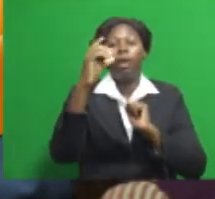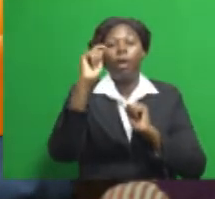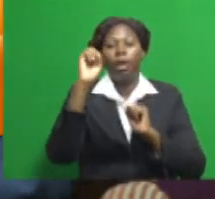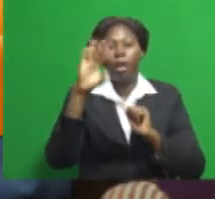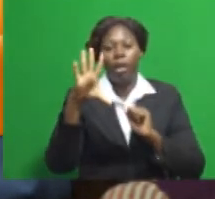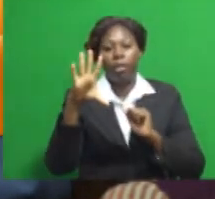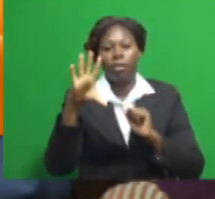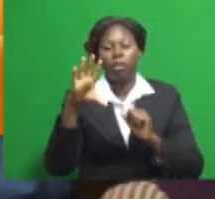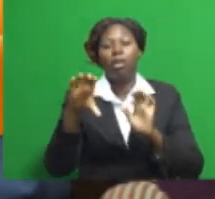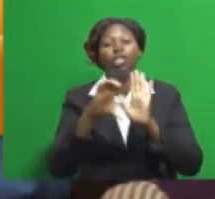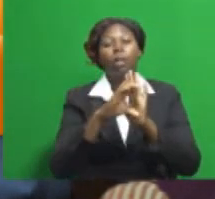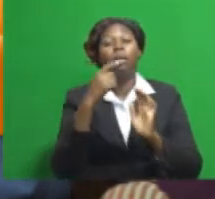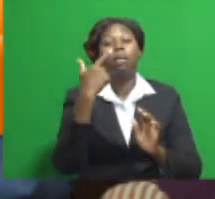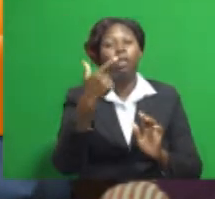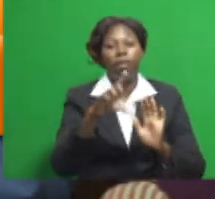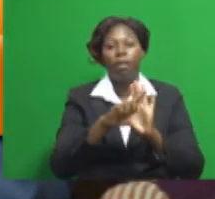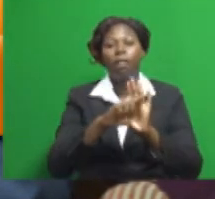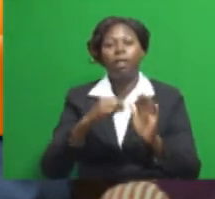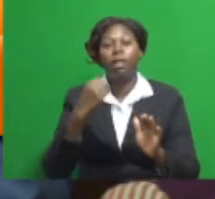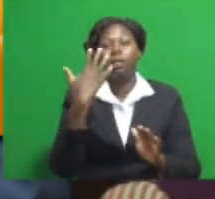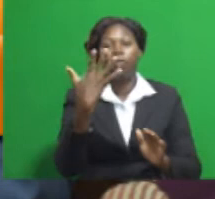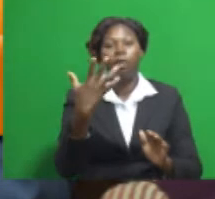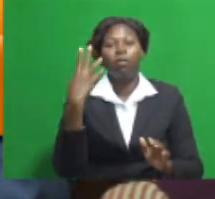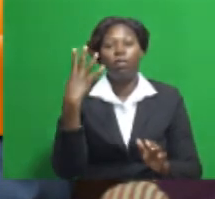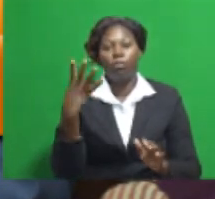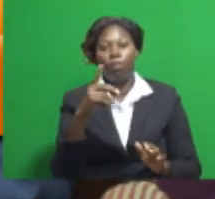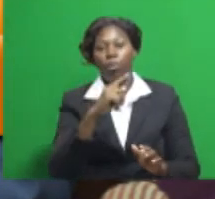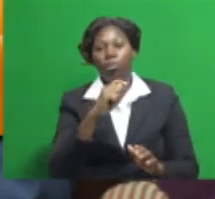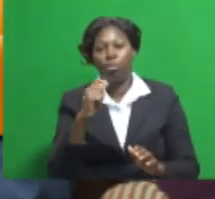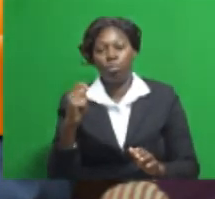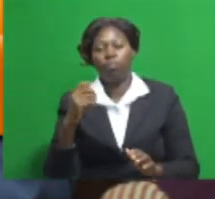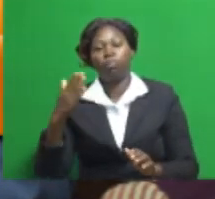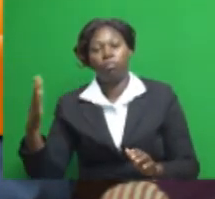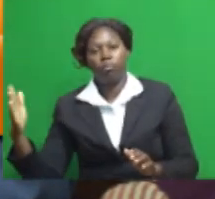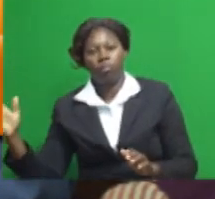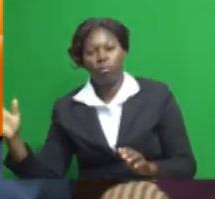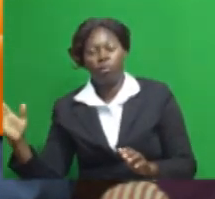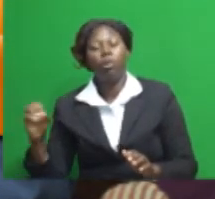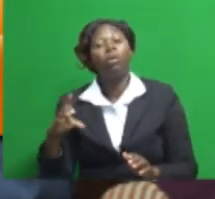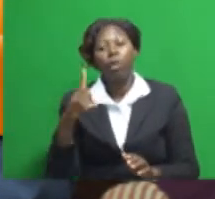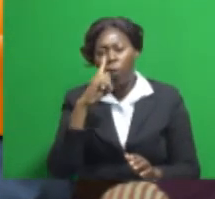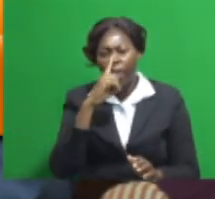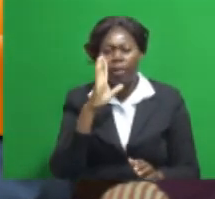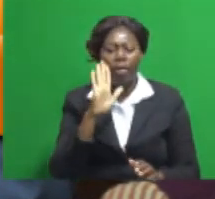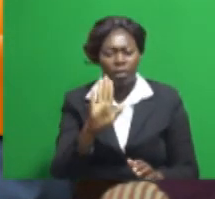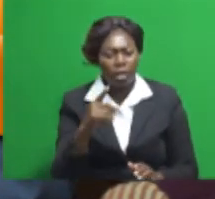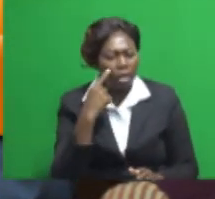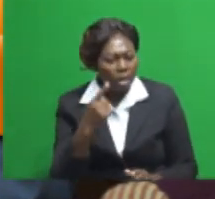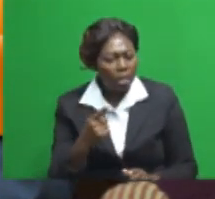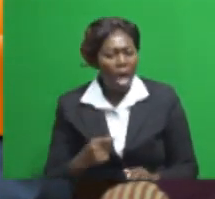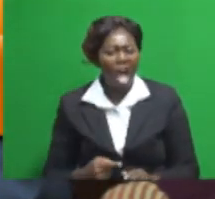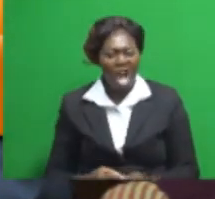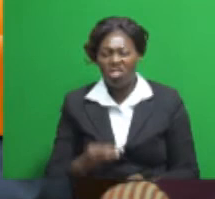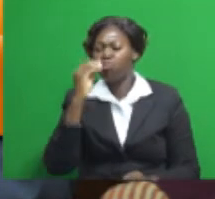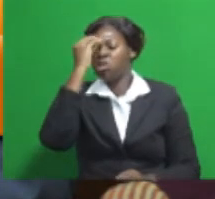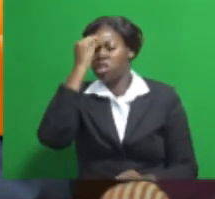54. Zvino vakati vachinzwa izvozvo vakafane shungu kwazvo. Vakamugeda gedera minu. Asi azere nomweya